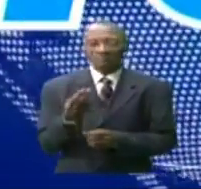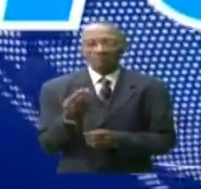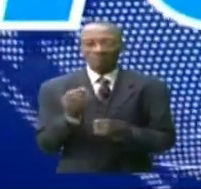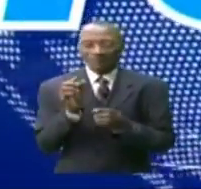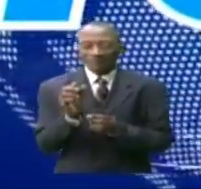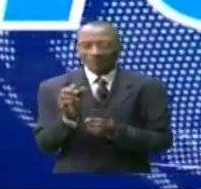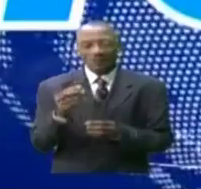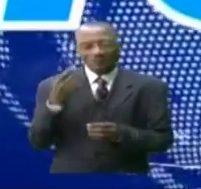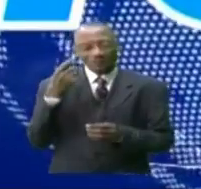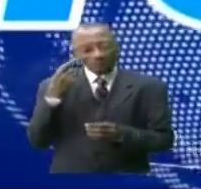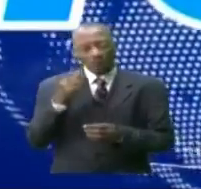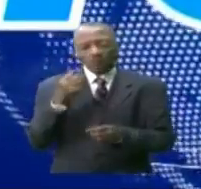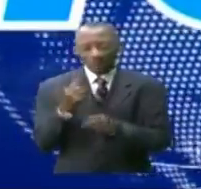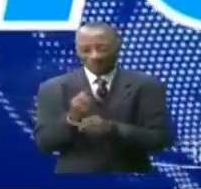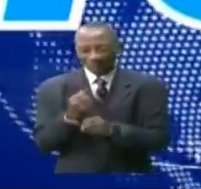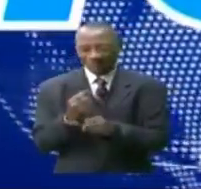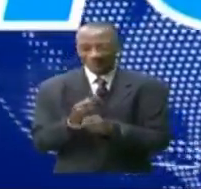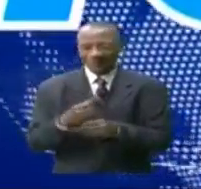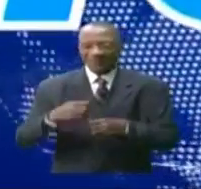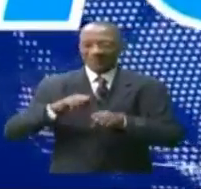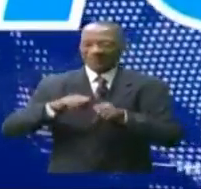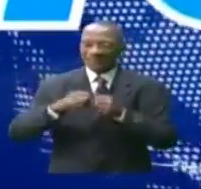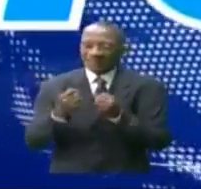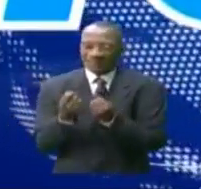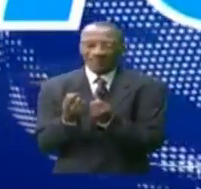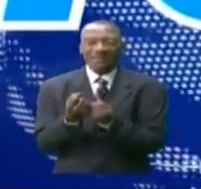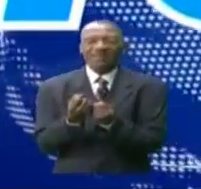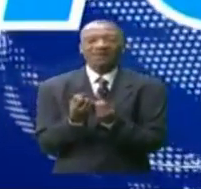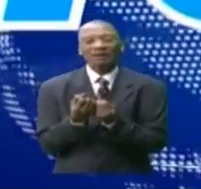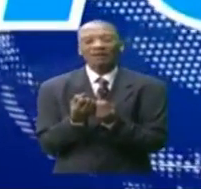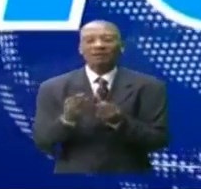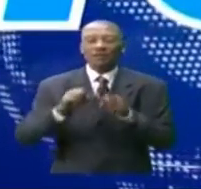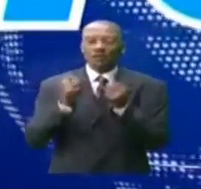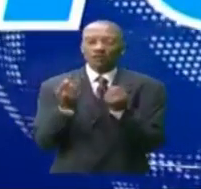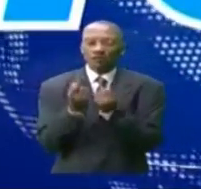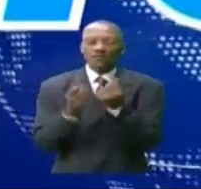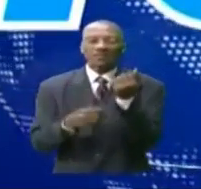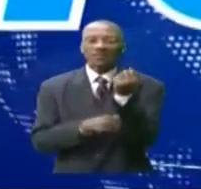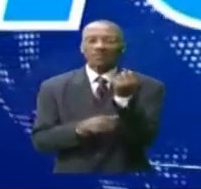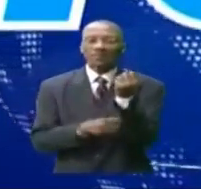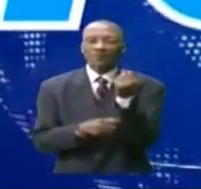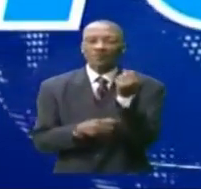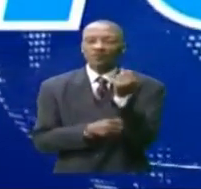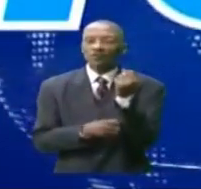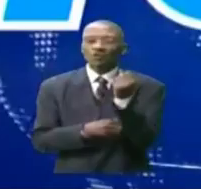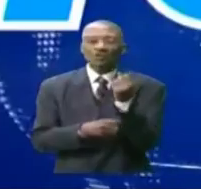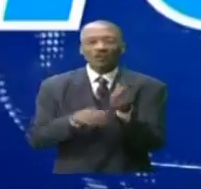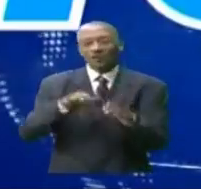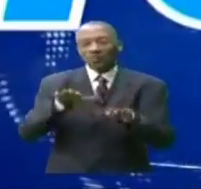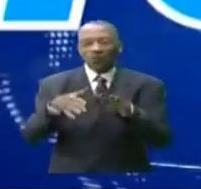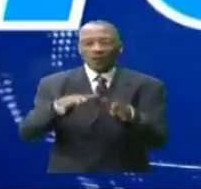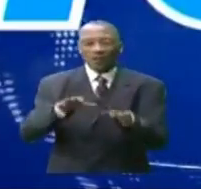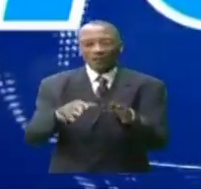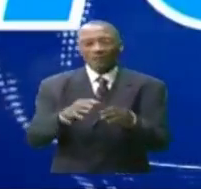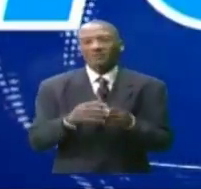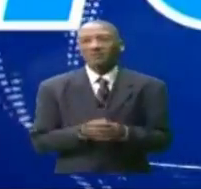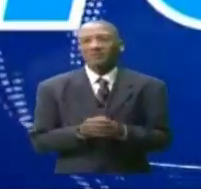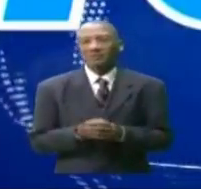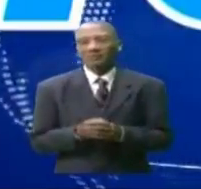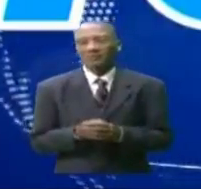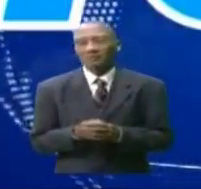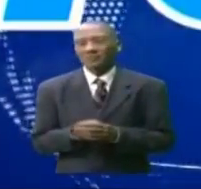organisées par le cadre permanent de concertation de la femme congolaise en partenariat avec l'ONU Femmes lors de la clôture